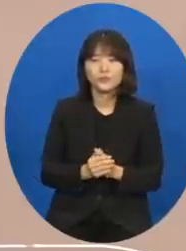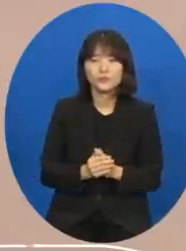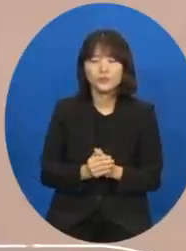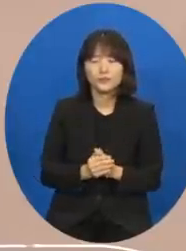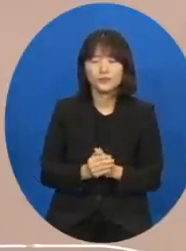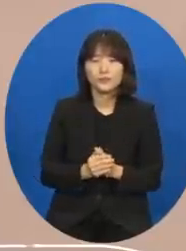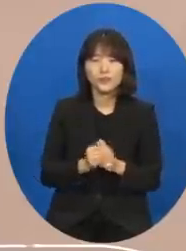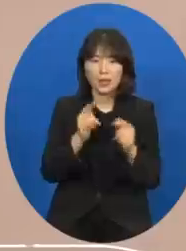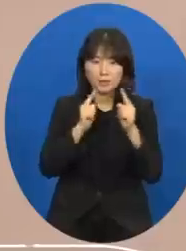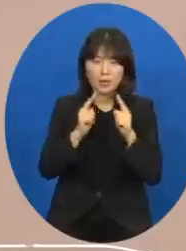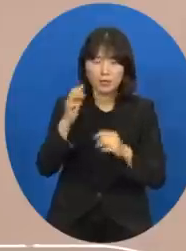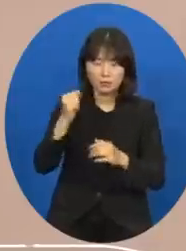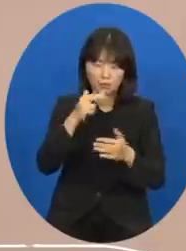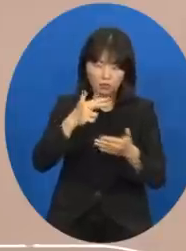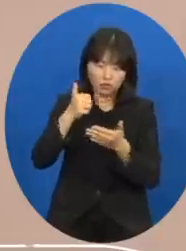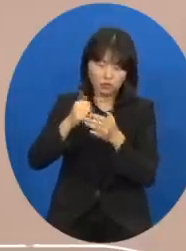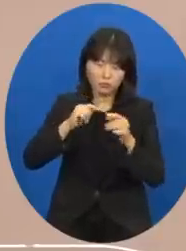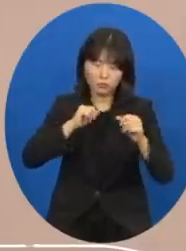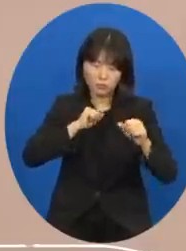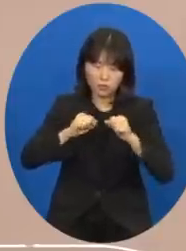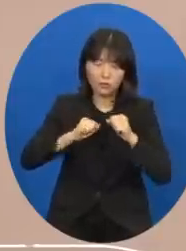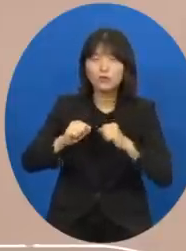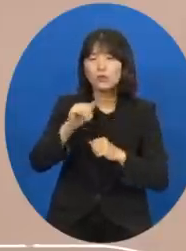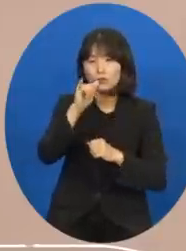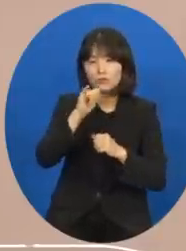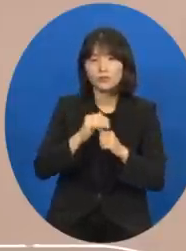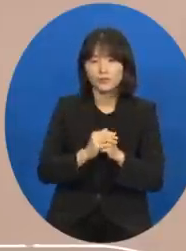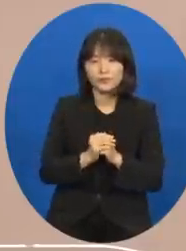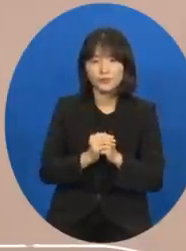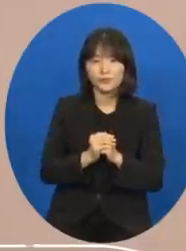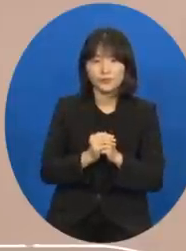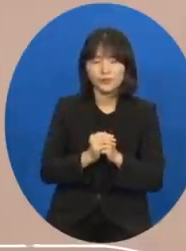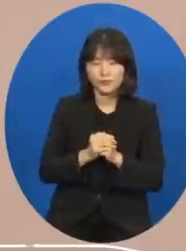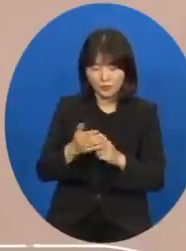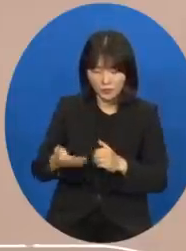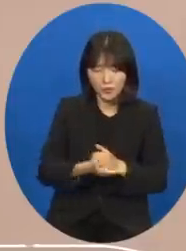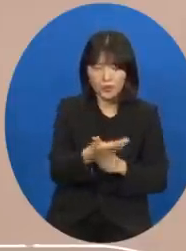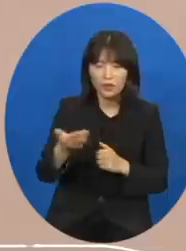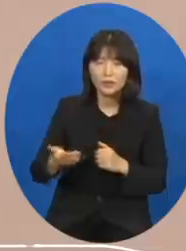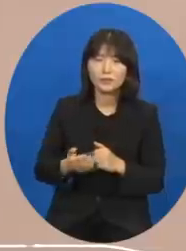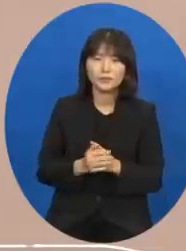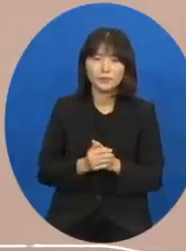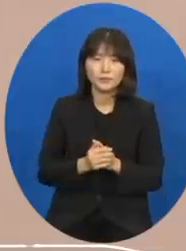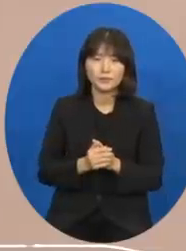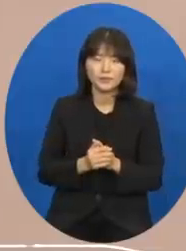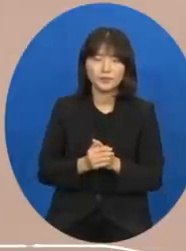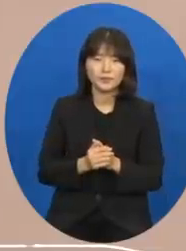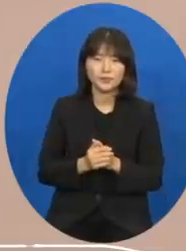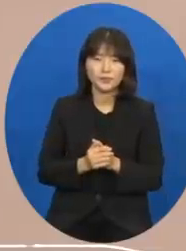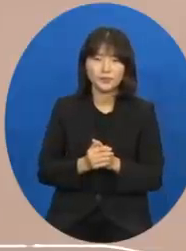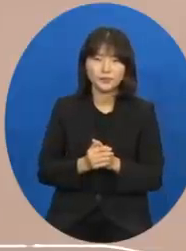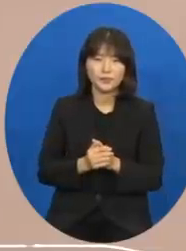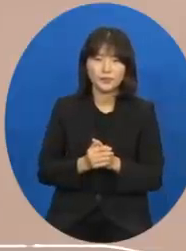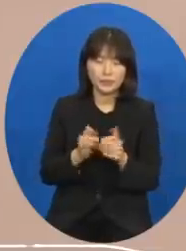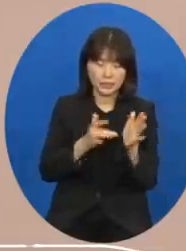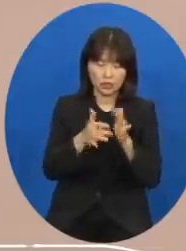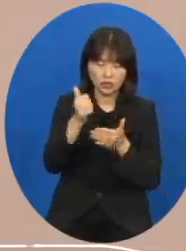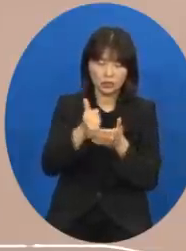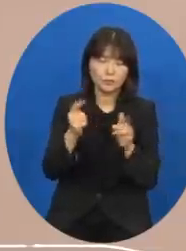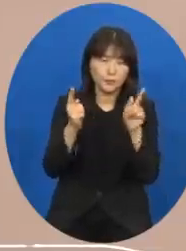그 말씀으로 주님은 역사하십니까? 여러분 중에 아직까지 예수님을